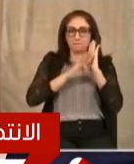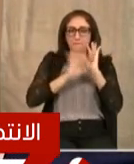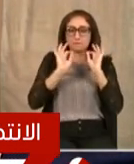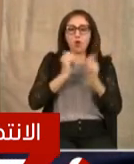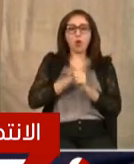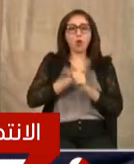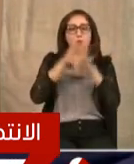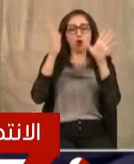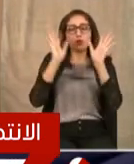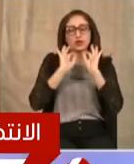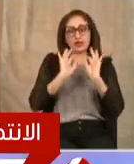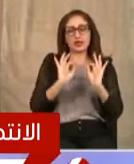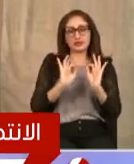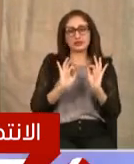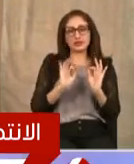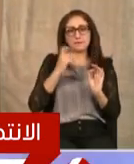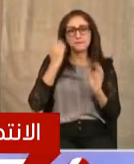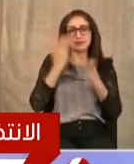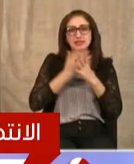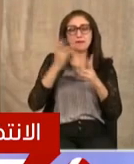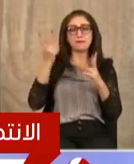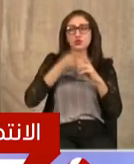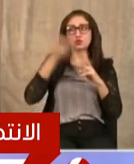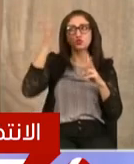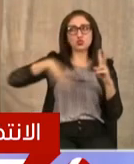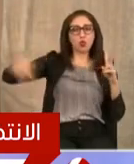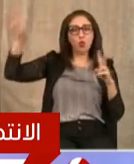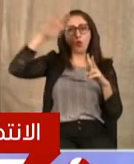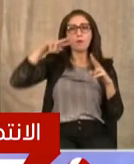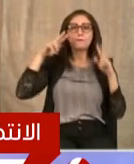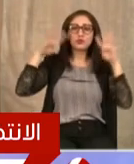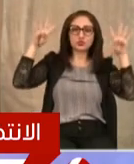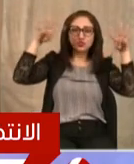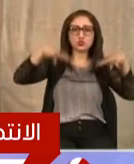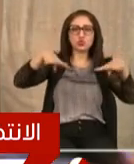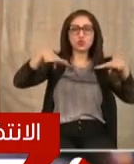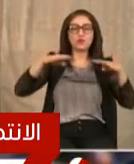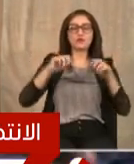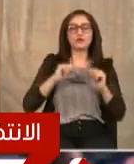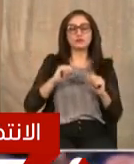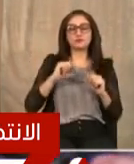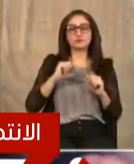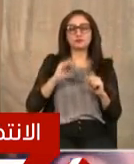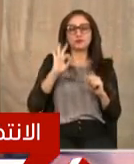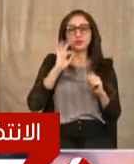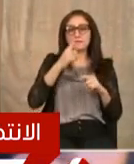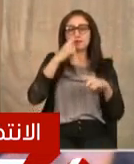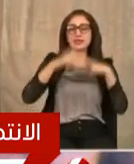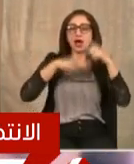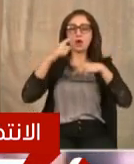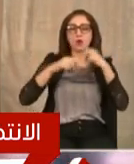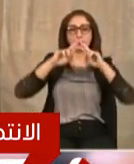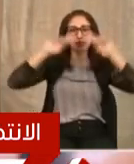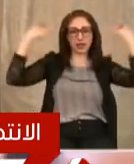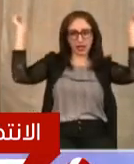وكونوا مثلا اعلى للشعوب كما اعتاد العالم ان يرانا